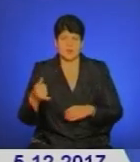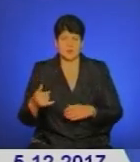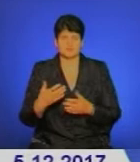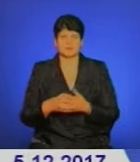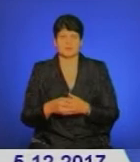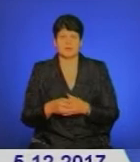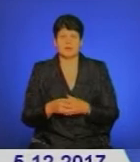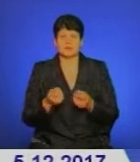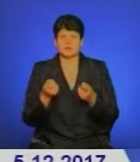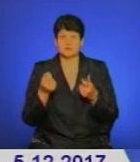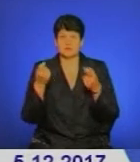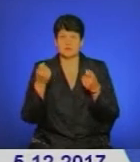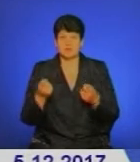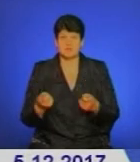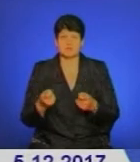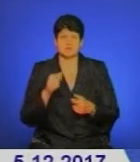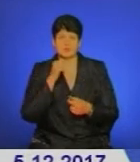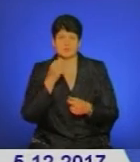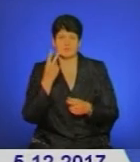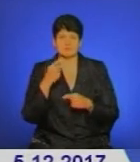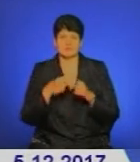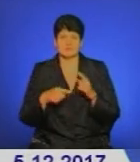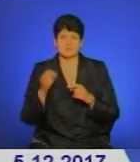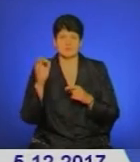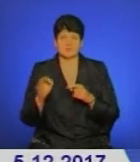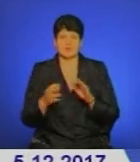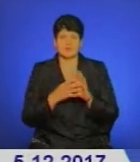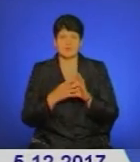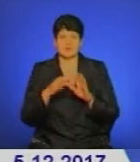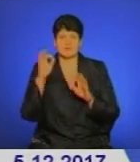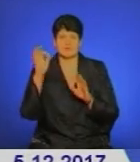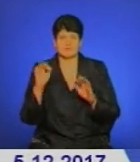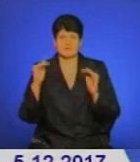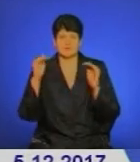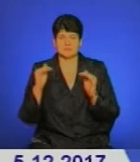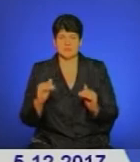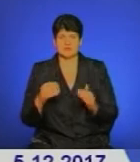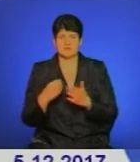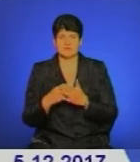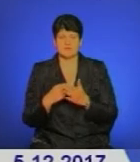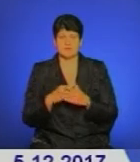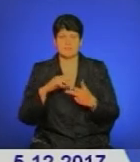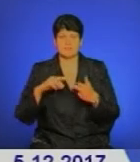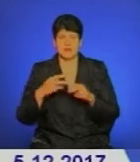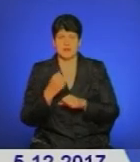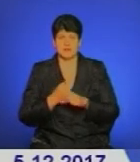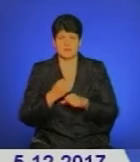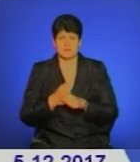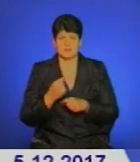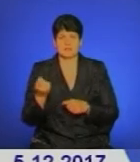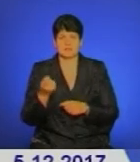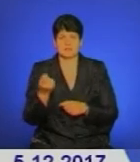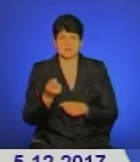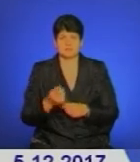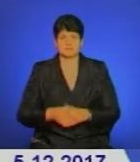водночас подешевшав цукор на 2,5%, а також на 9% знизилась вартість продуктів переробки зернових. Про це